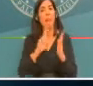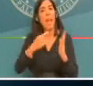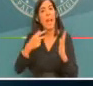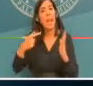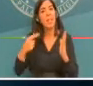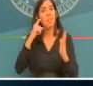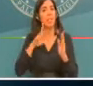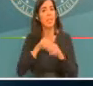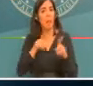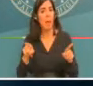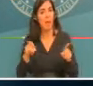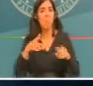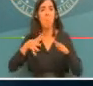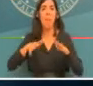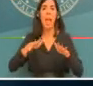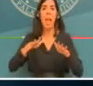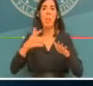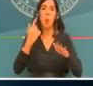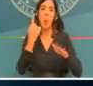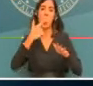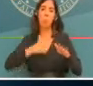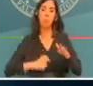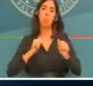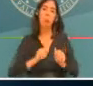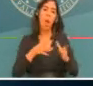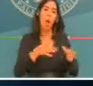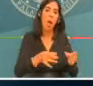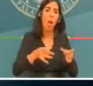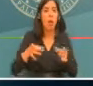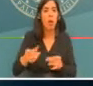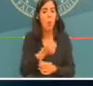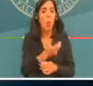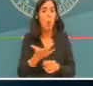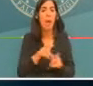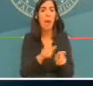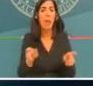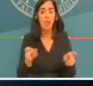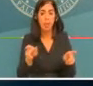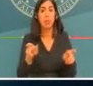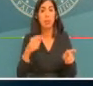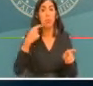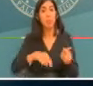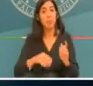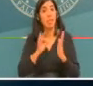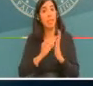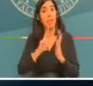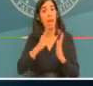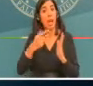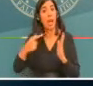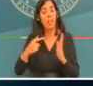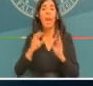raggiunto la soglia critica di 1,5 l'elevato numero di persone positive al co lead